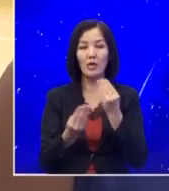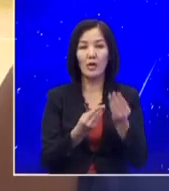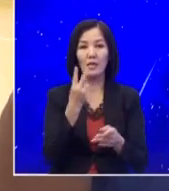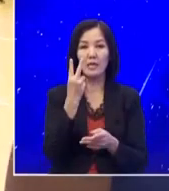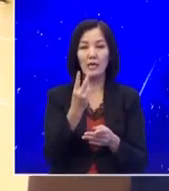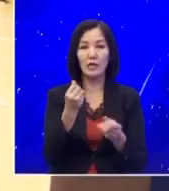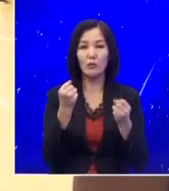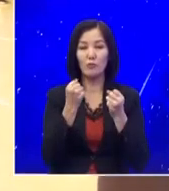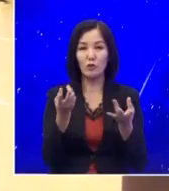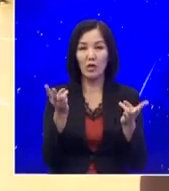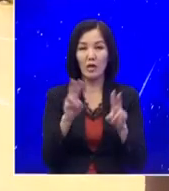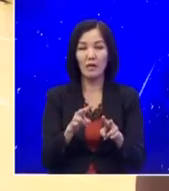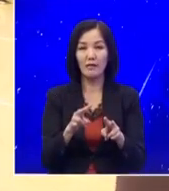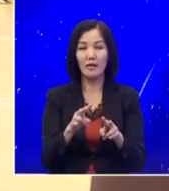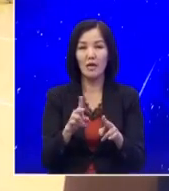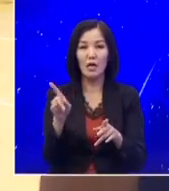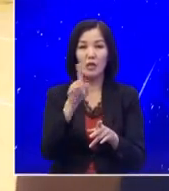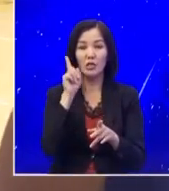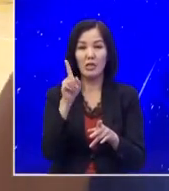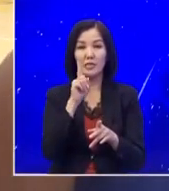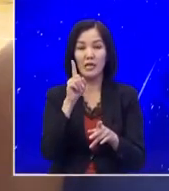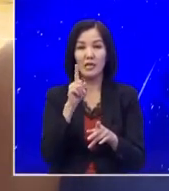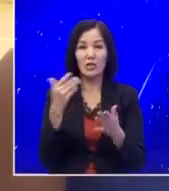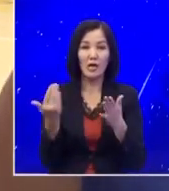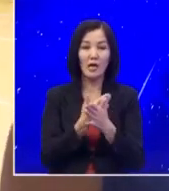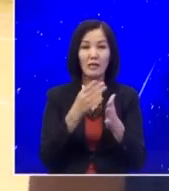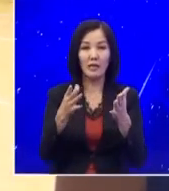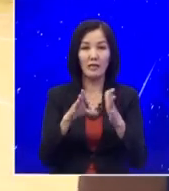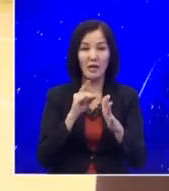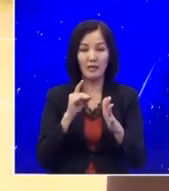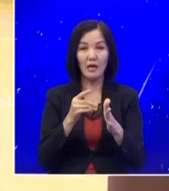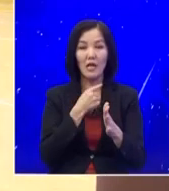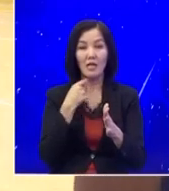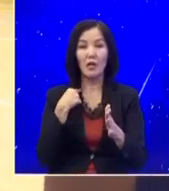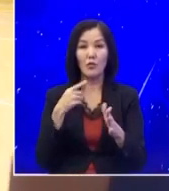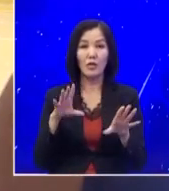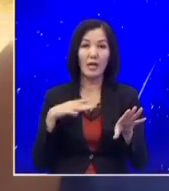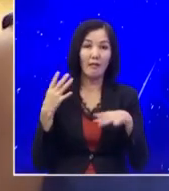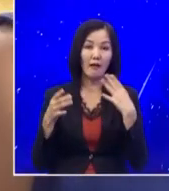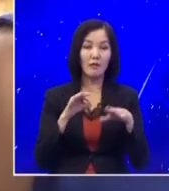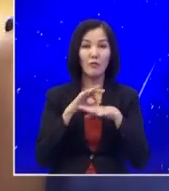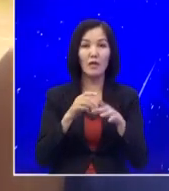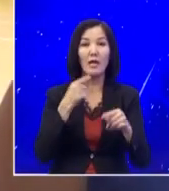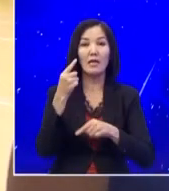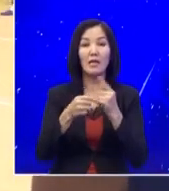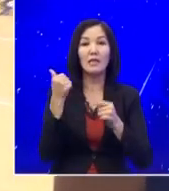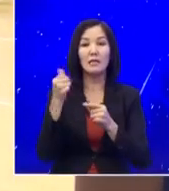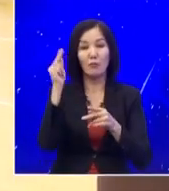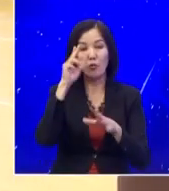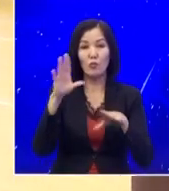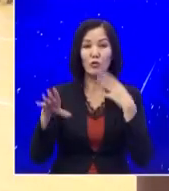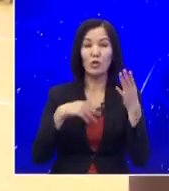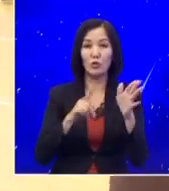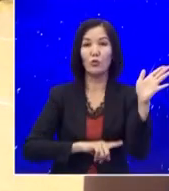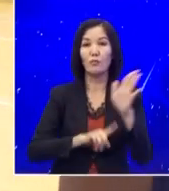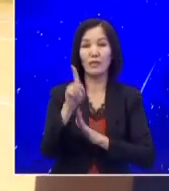баскетболшы ғана қалды. Биыл негізінен жастарға үміт артамыз. Қазір дайындық Талдықорғанда өтіп жатыр. Келесі аптадан бастап текеледе оқу-жаттығу